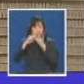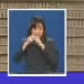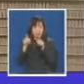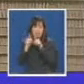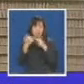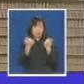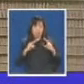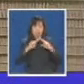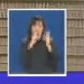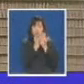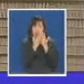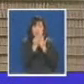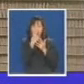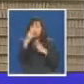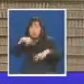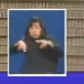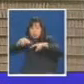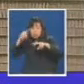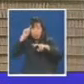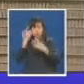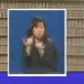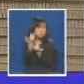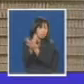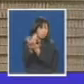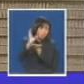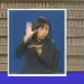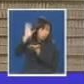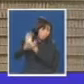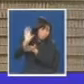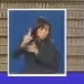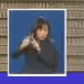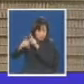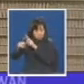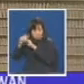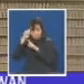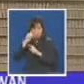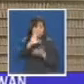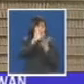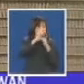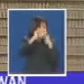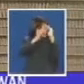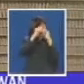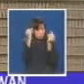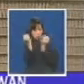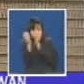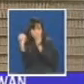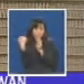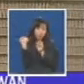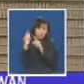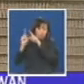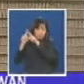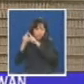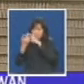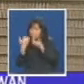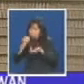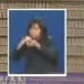สอบนะครับอยู่ว่าภาระงบประมาณที่เกิดขึ้นเป็นอย่างไรกระทบกับงบพัฒนาหรือไม่มีปัญหาในเรื่องการยึดโยงกับกลุ่มอื่นๆหรือไม่ก็จะรายง